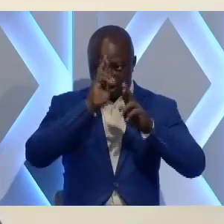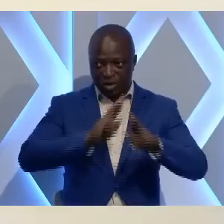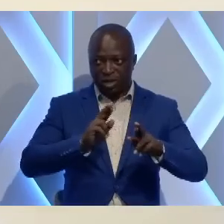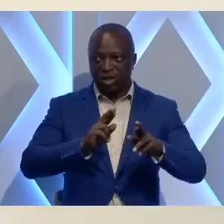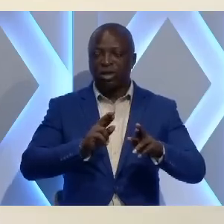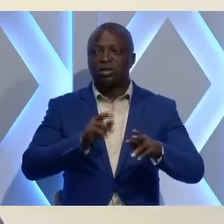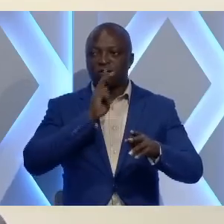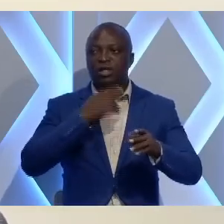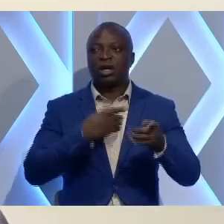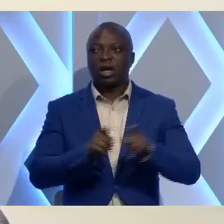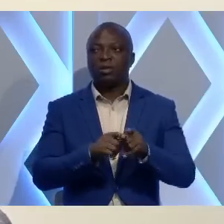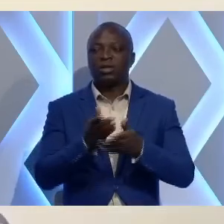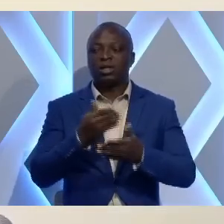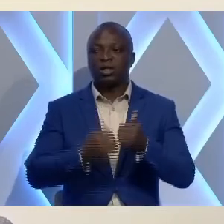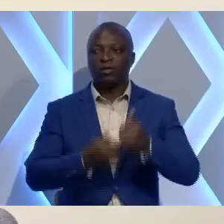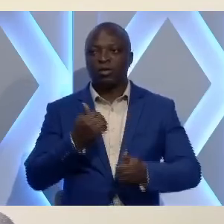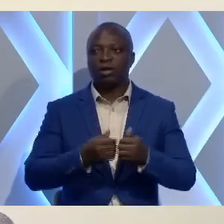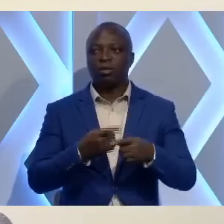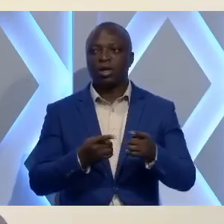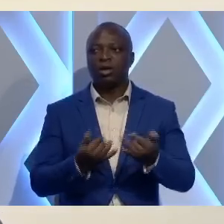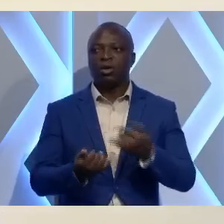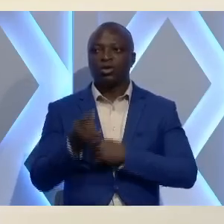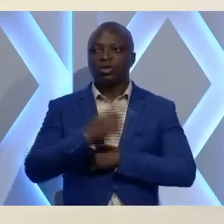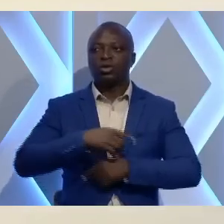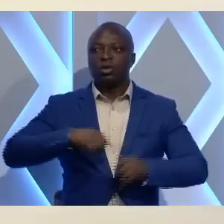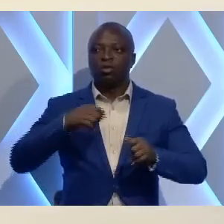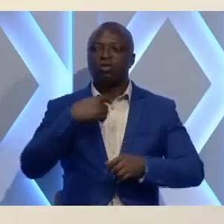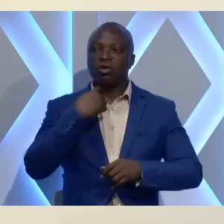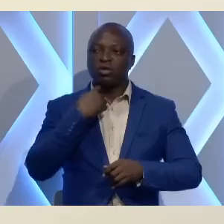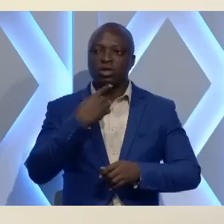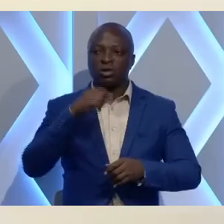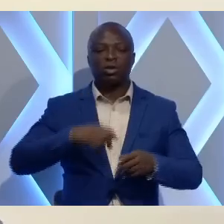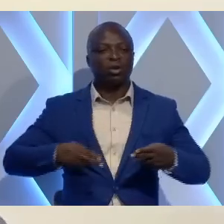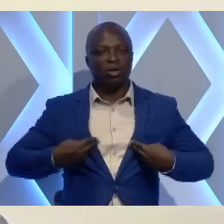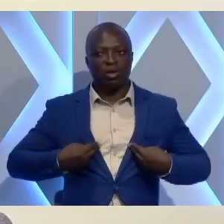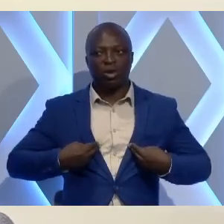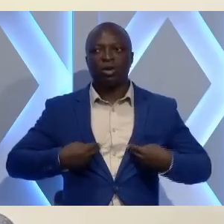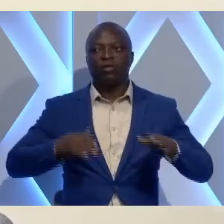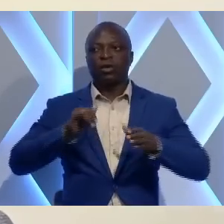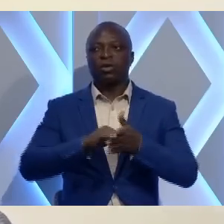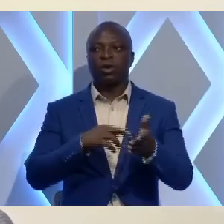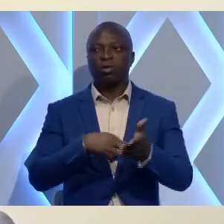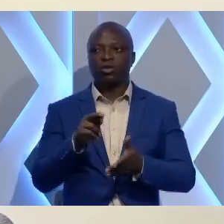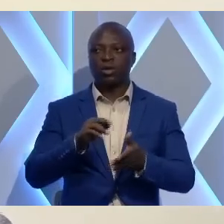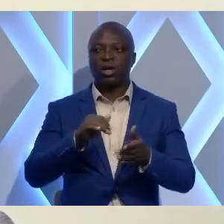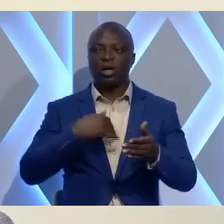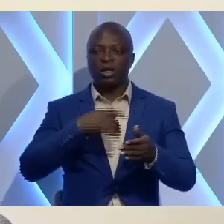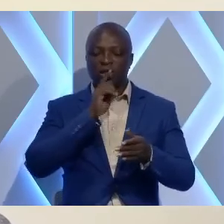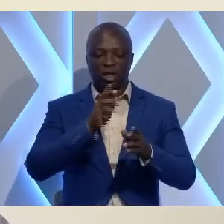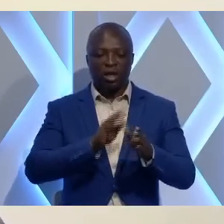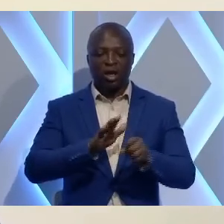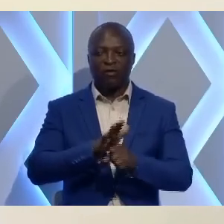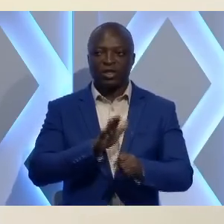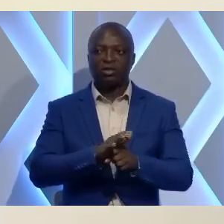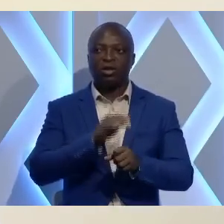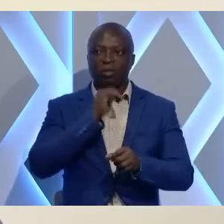il y a eu quand même quelques difficultés, mais au jour d'aujourd'hui, nous pourrons nous estimer heureux du fait que le remboursement a été effectif et nous